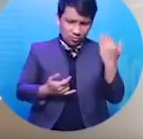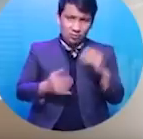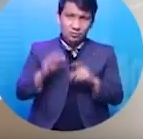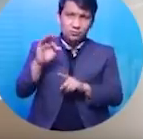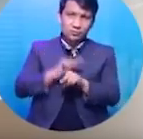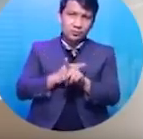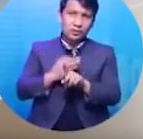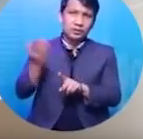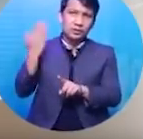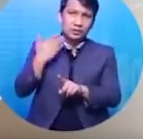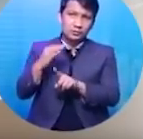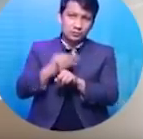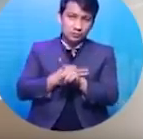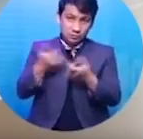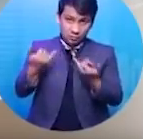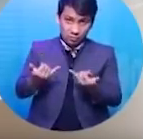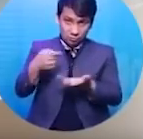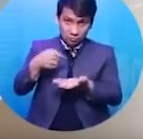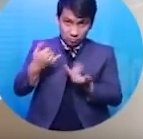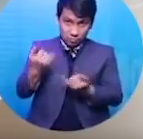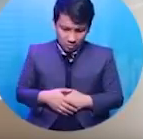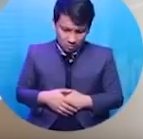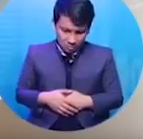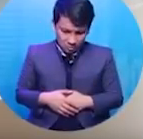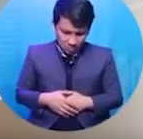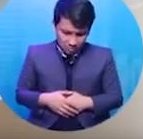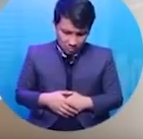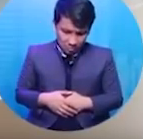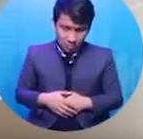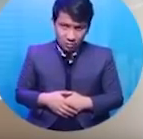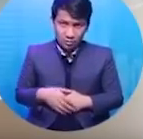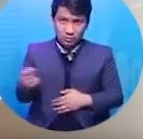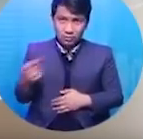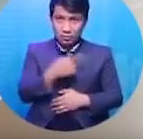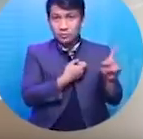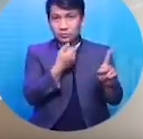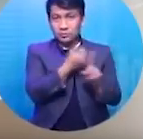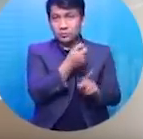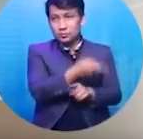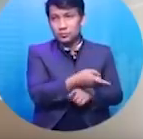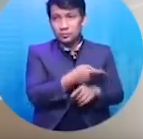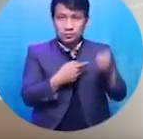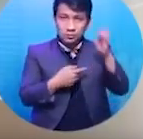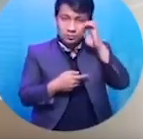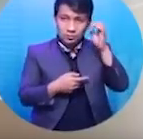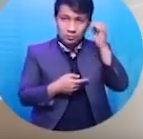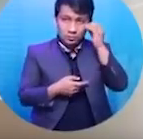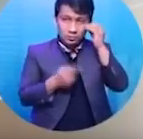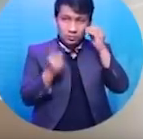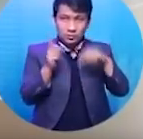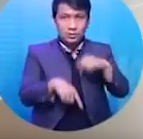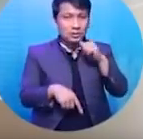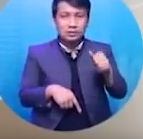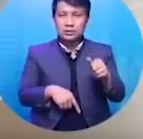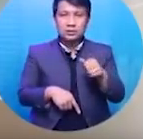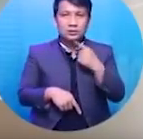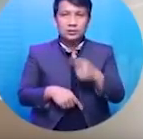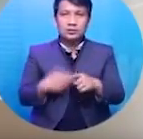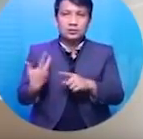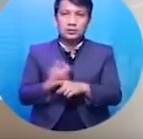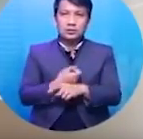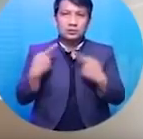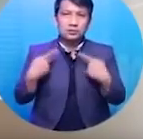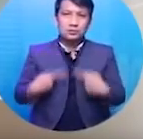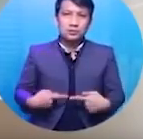February po. February this year? Opo. Nananakit ba ito si lalaki? Sir, ano po, hindi po yan nananakit ng